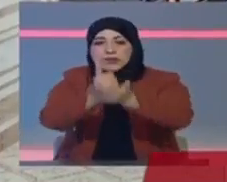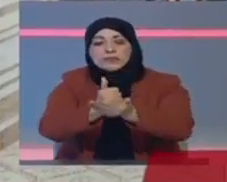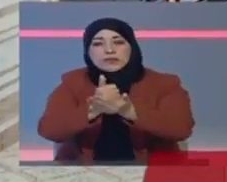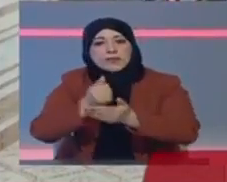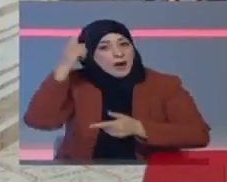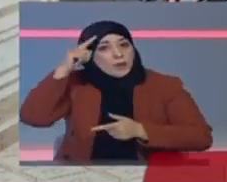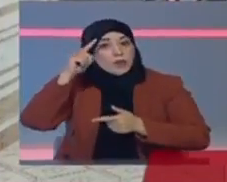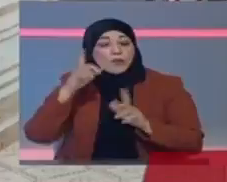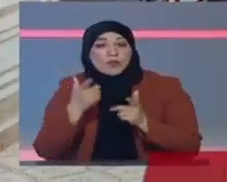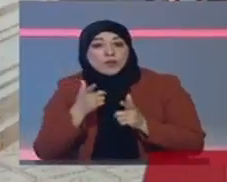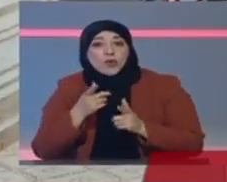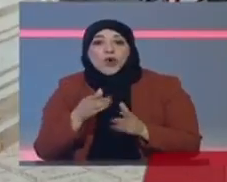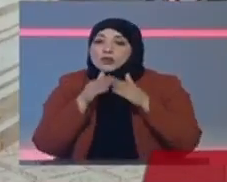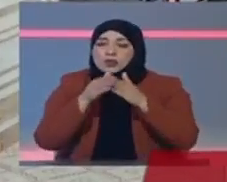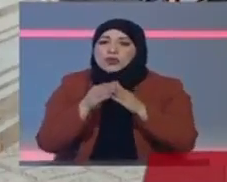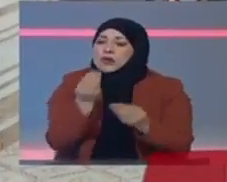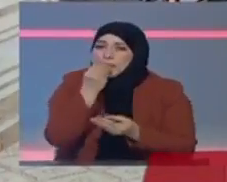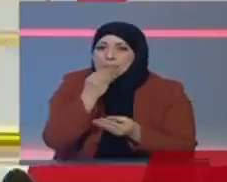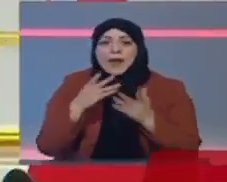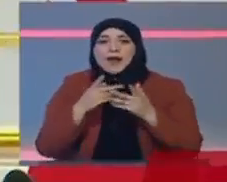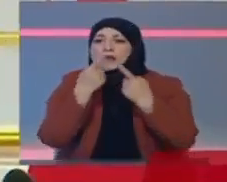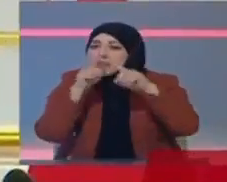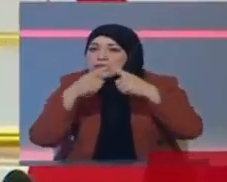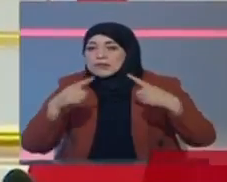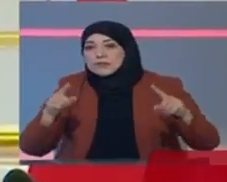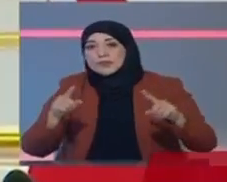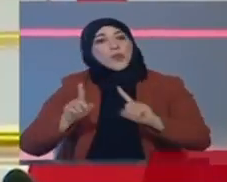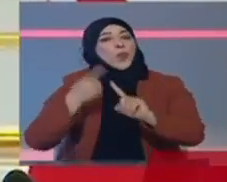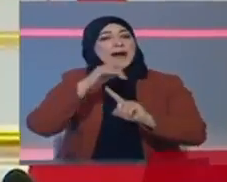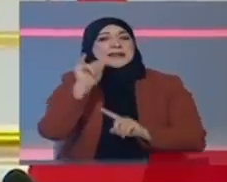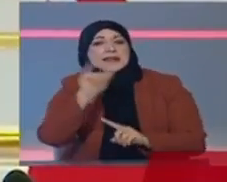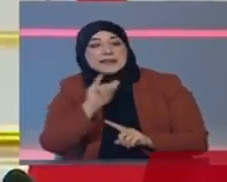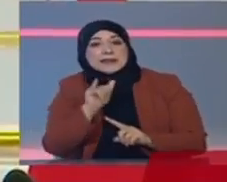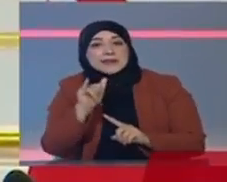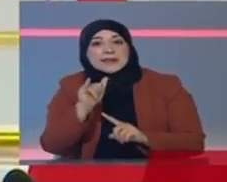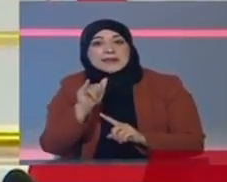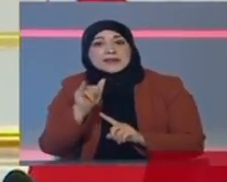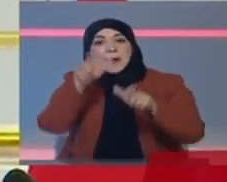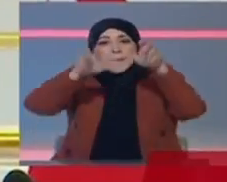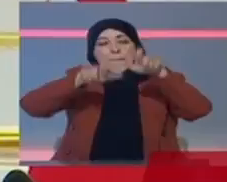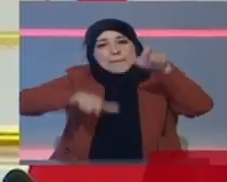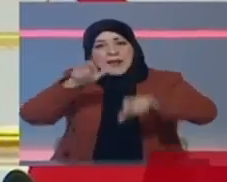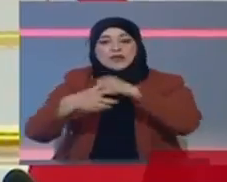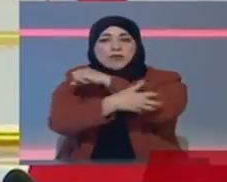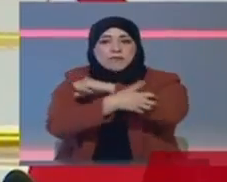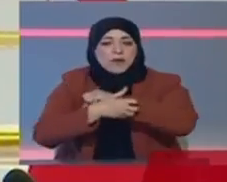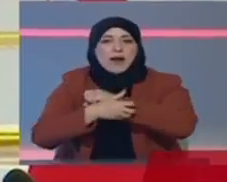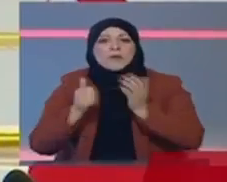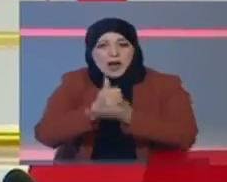تستجيب لمطالبها وخاصه لمطالب الضعفاء والفقراء